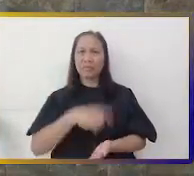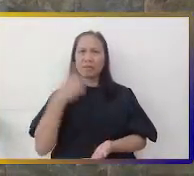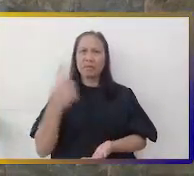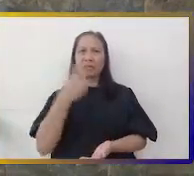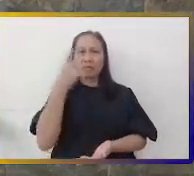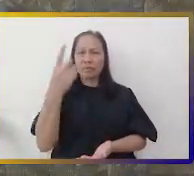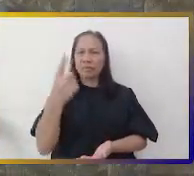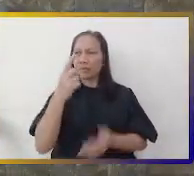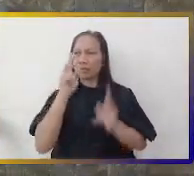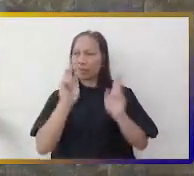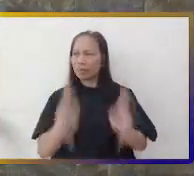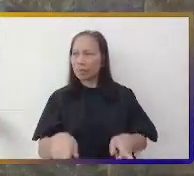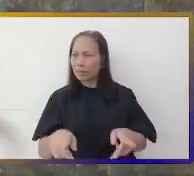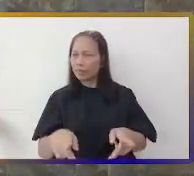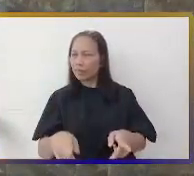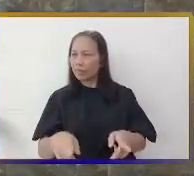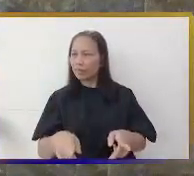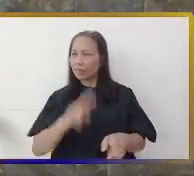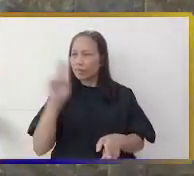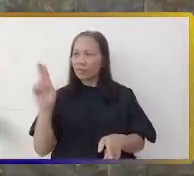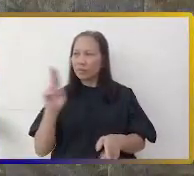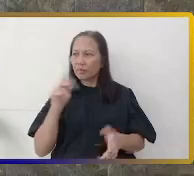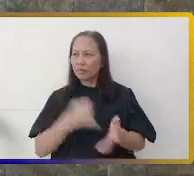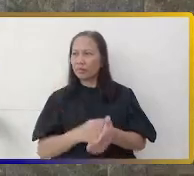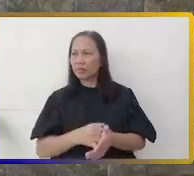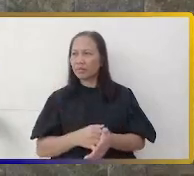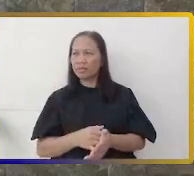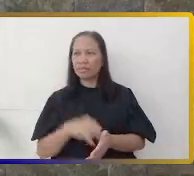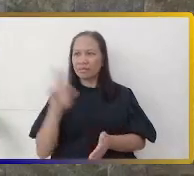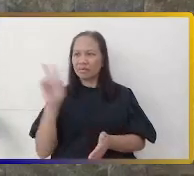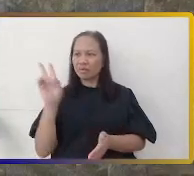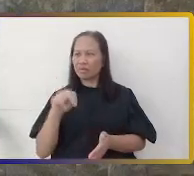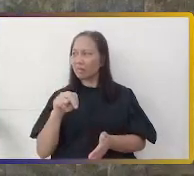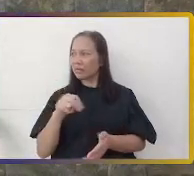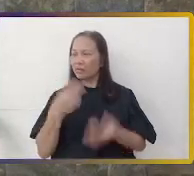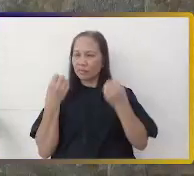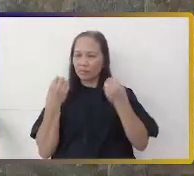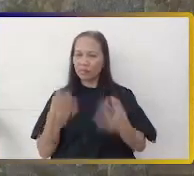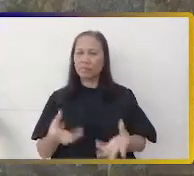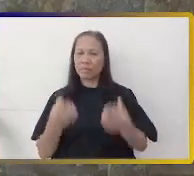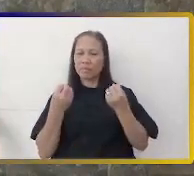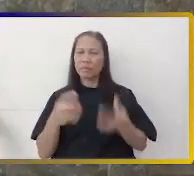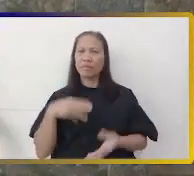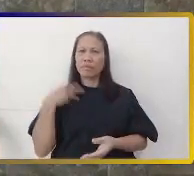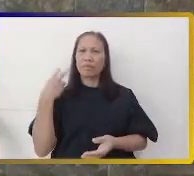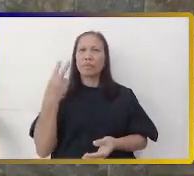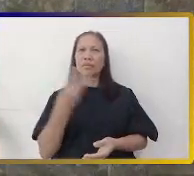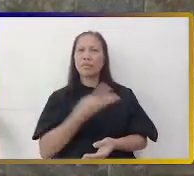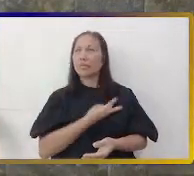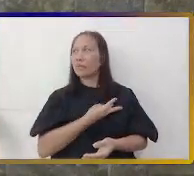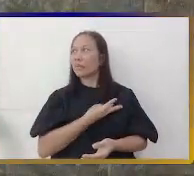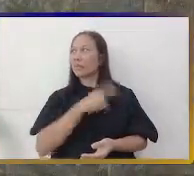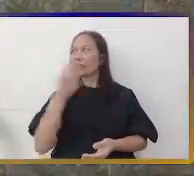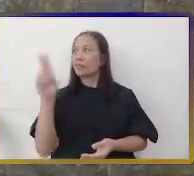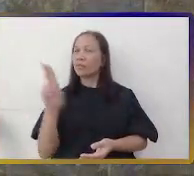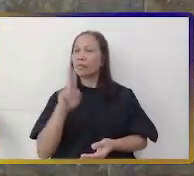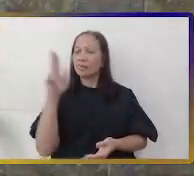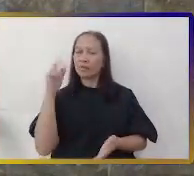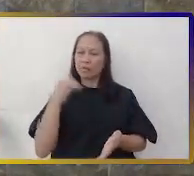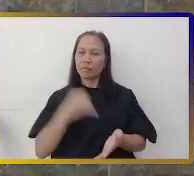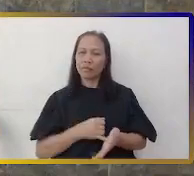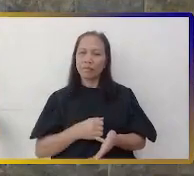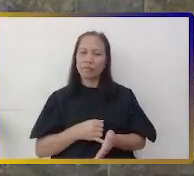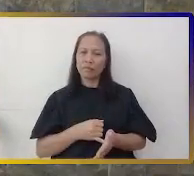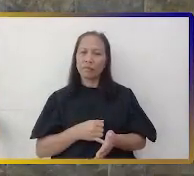marami tayong nakikinabang you see nga kaya nga mga kapatid Tingnan niyo po ang kagandahan mga